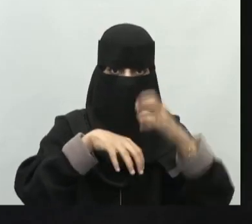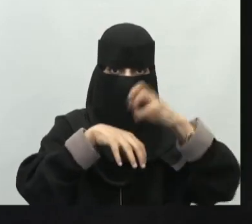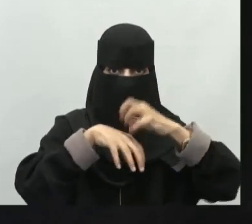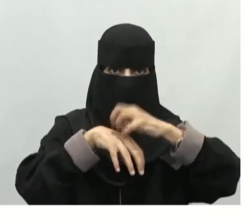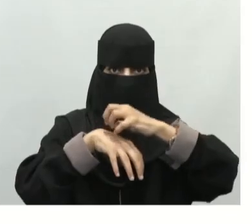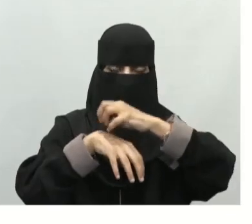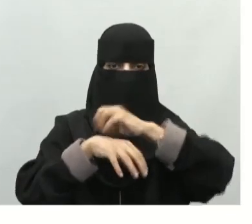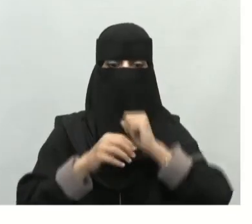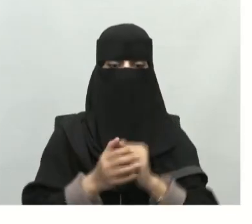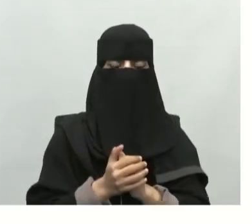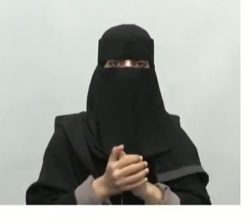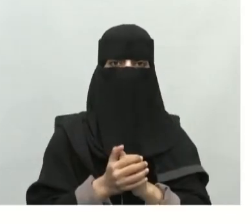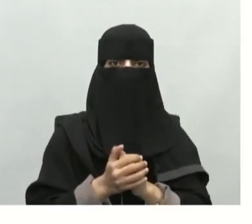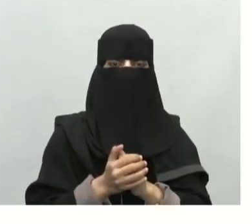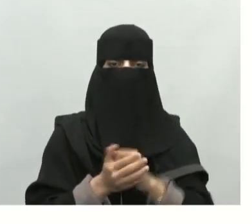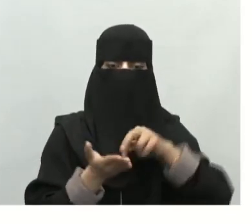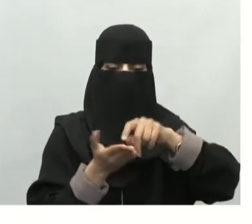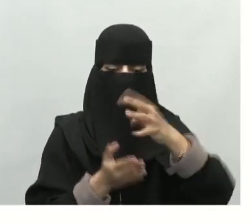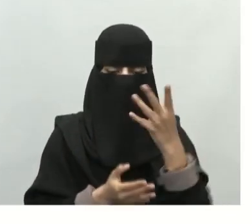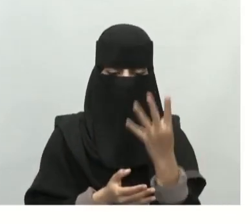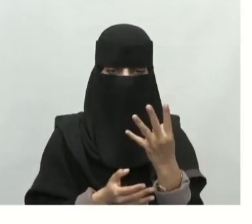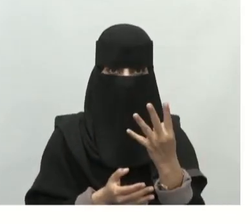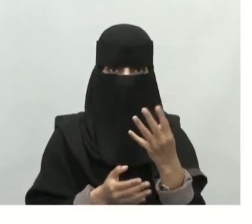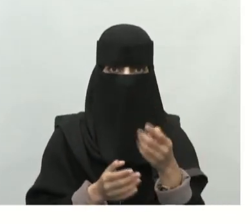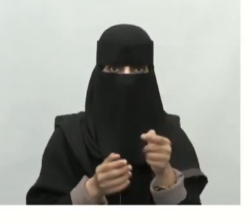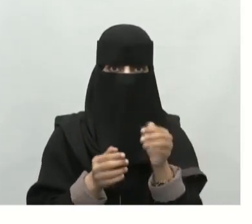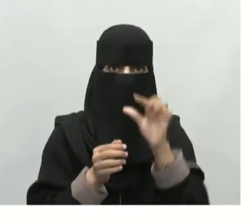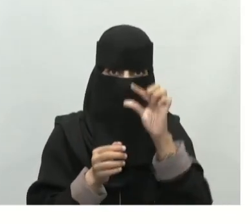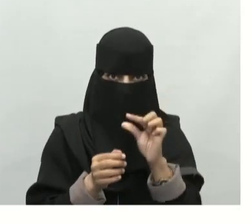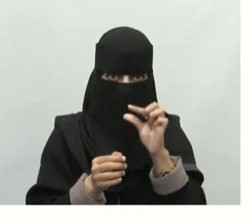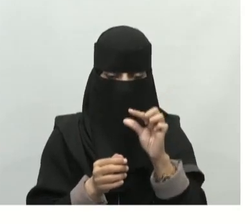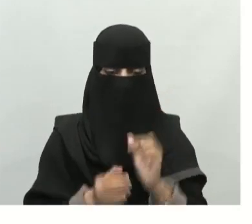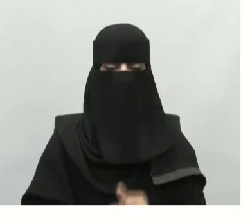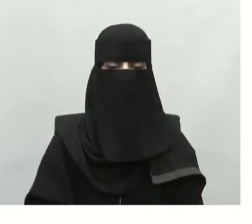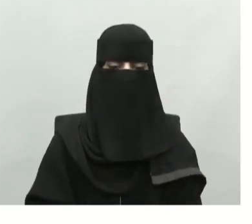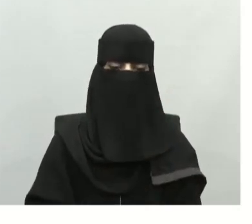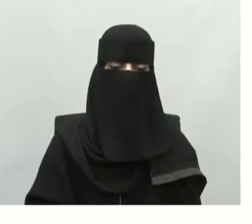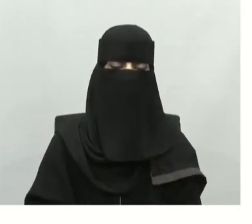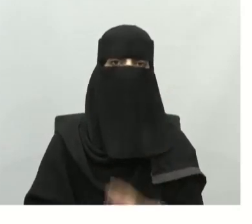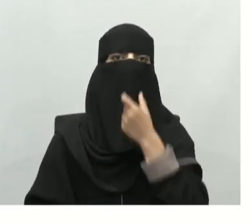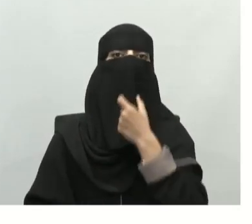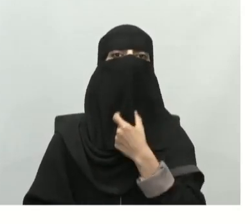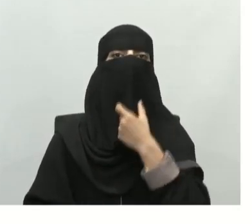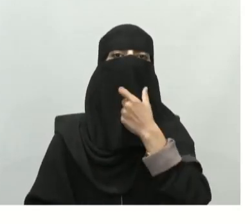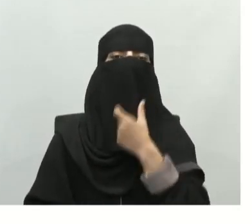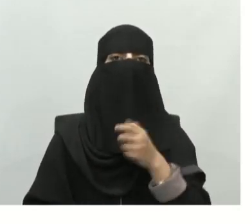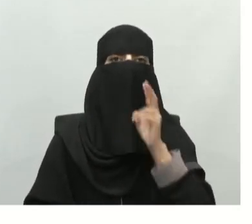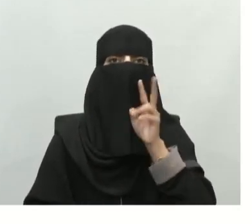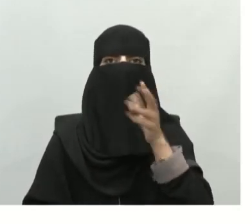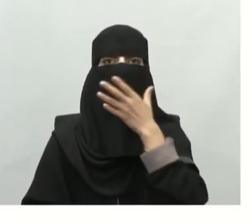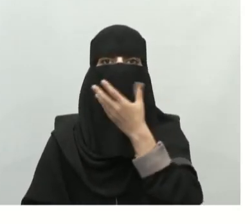بالحراشف له اربعه ارجل قصيره له عنق يسمح